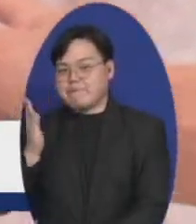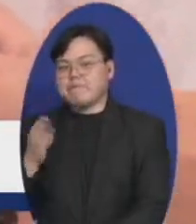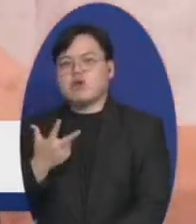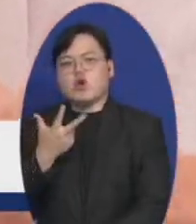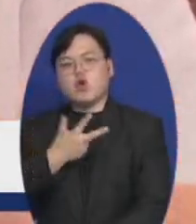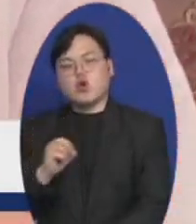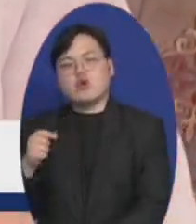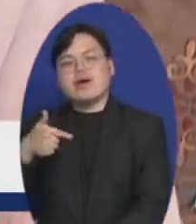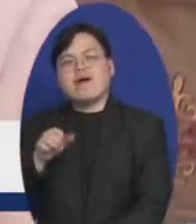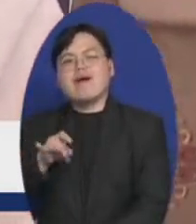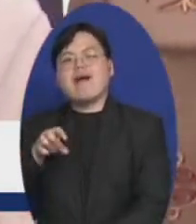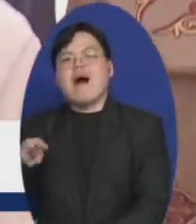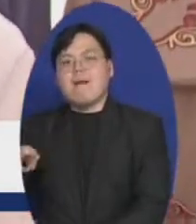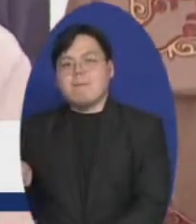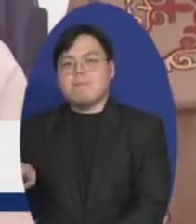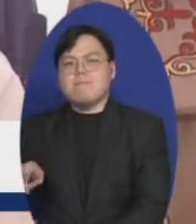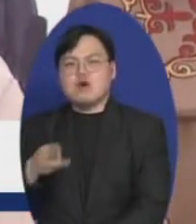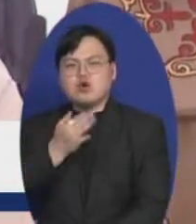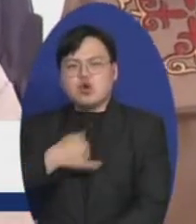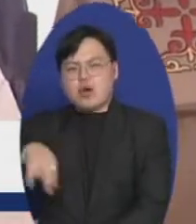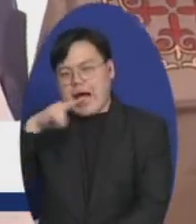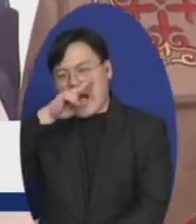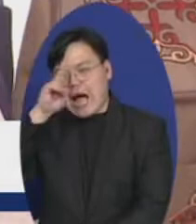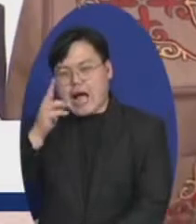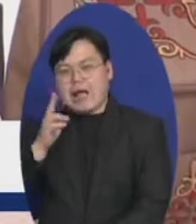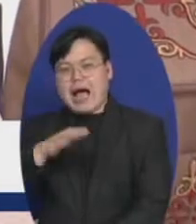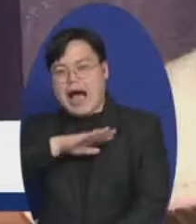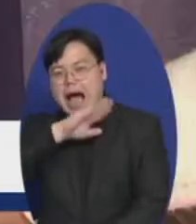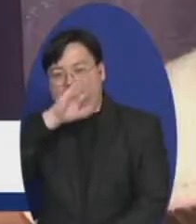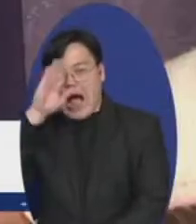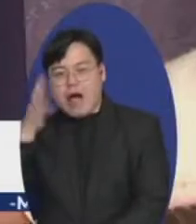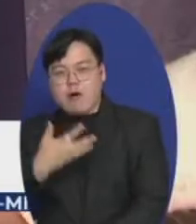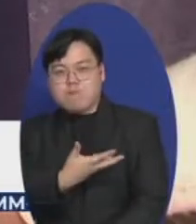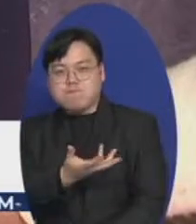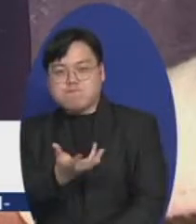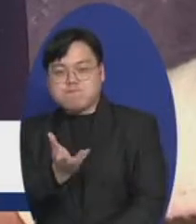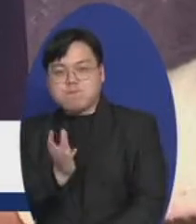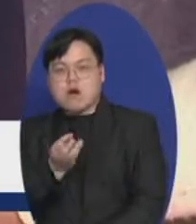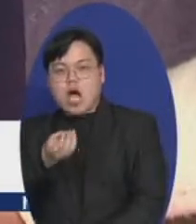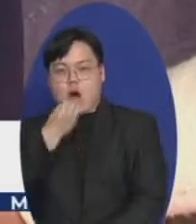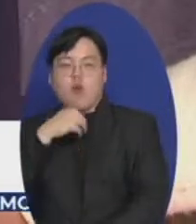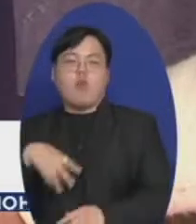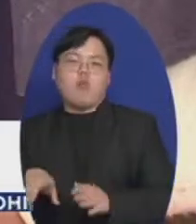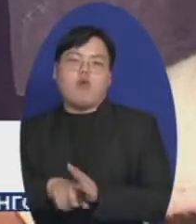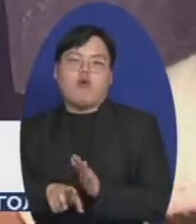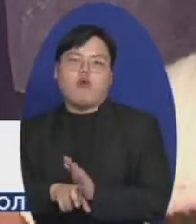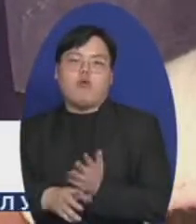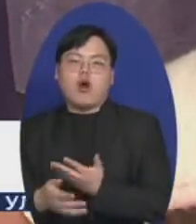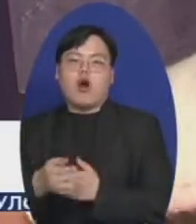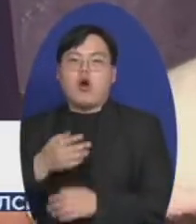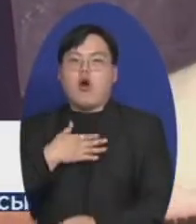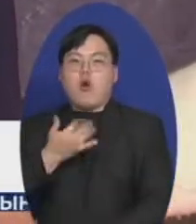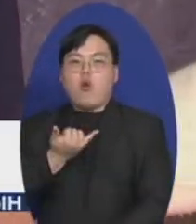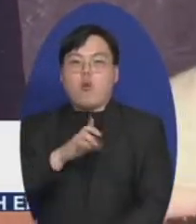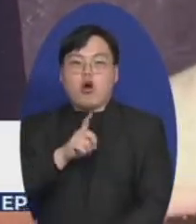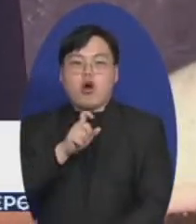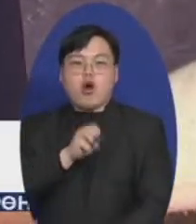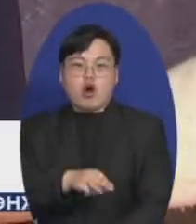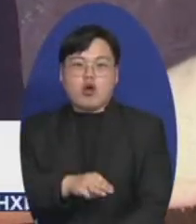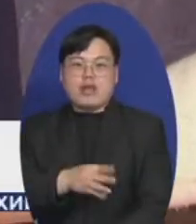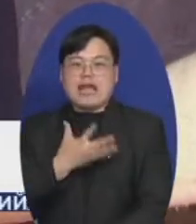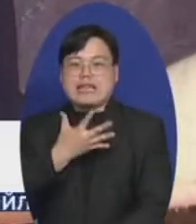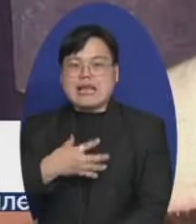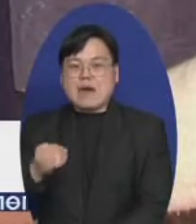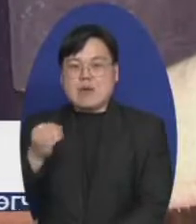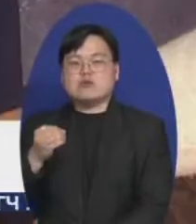болохоор 300 грамм шууд халаагаад хилчин бэлэнддэг гэсэн. Хотод бол 500 гаруй литр арихтай ирсэн. Тэгэл орж ороод